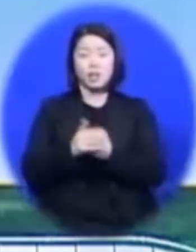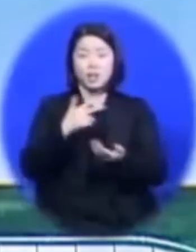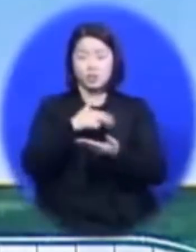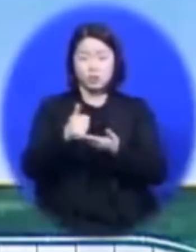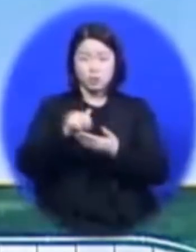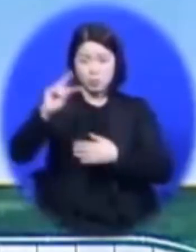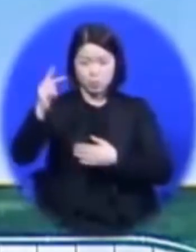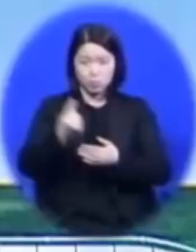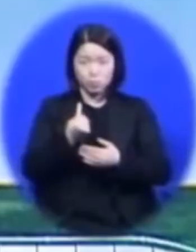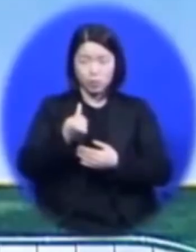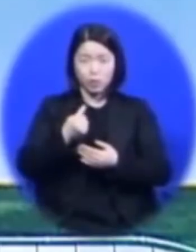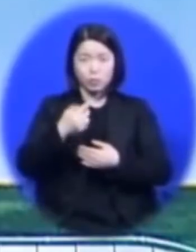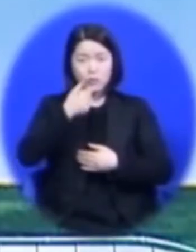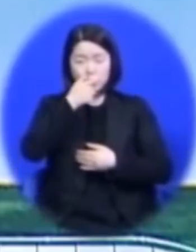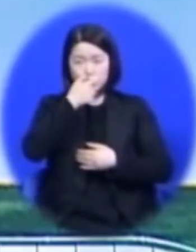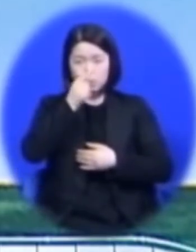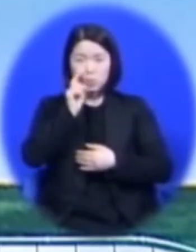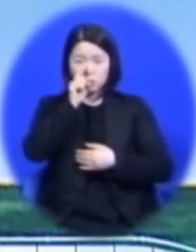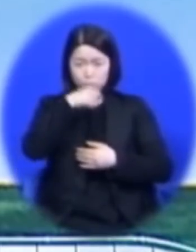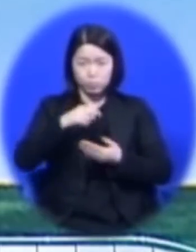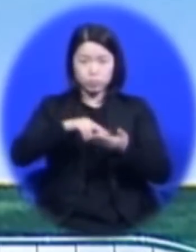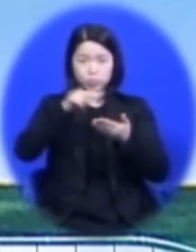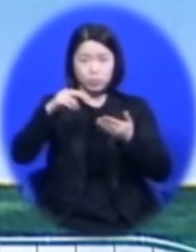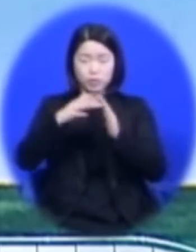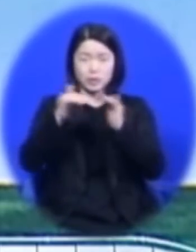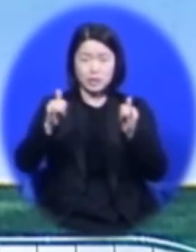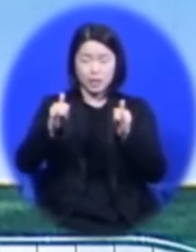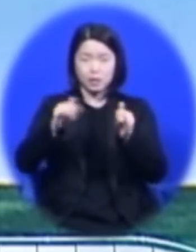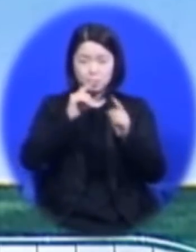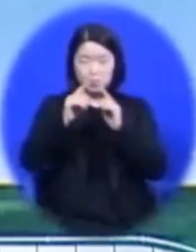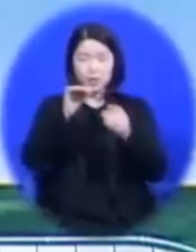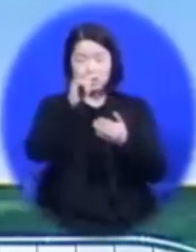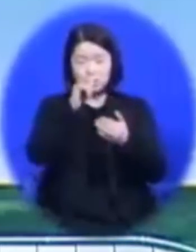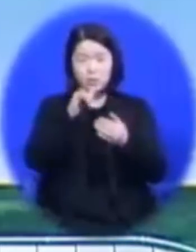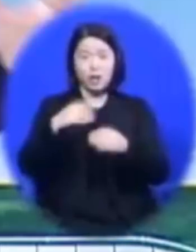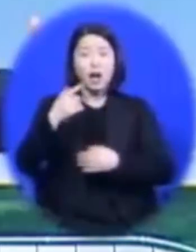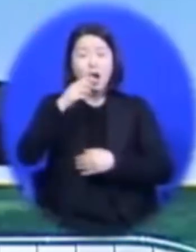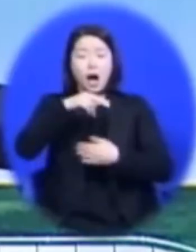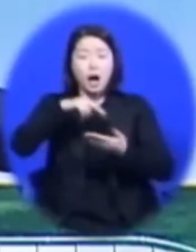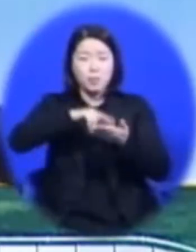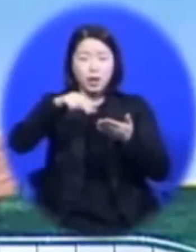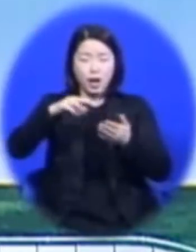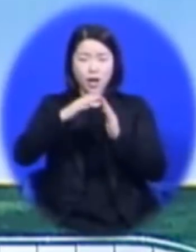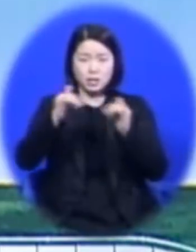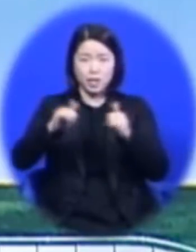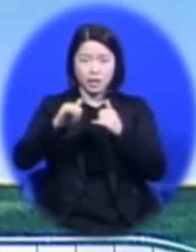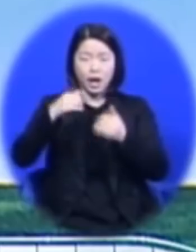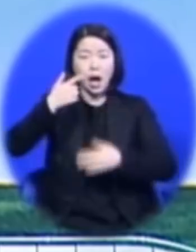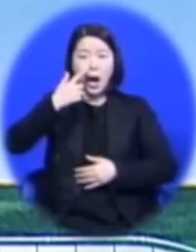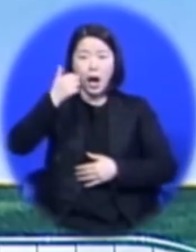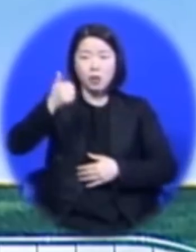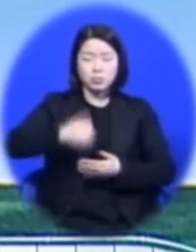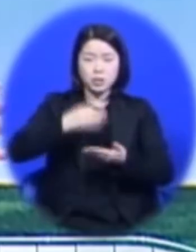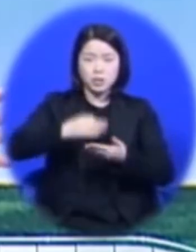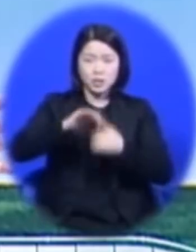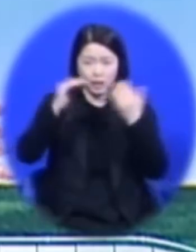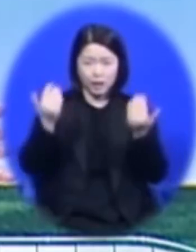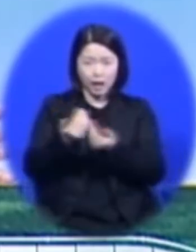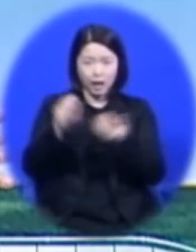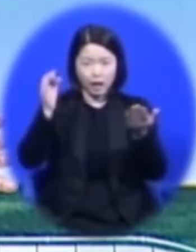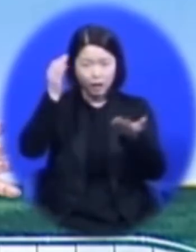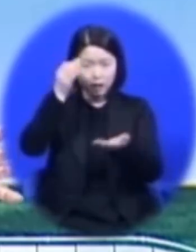주님은 돌아온 탕자 이야기를 하셨습니다 탕자가 아버지 재산을 다 허 랑방 뚱하게 다 써버리고 완전히 거지가